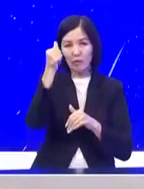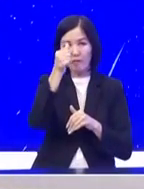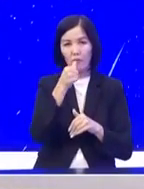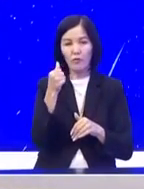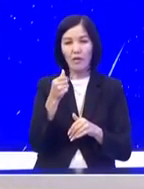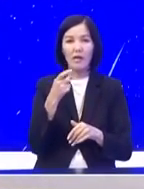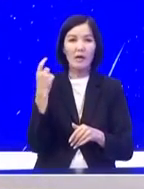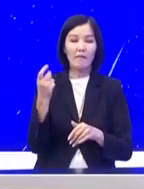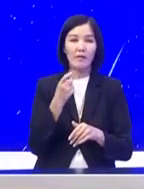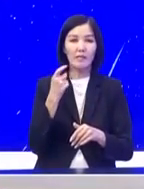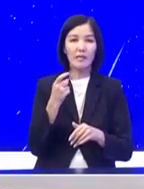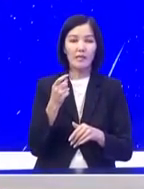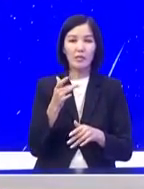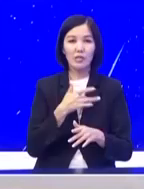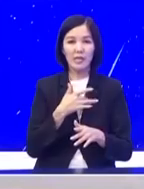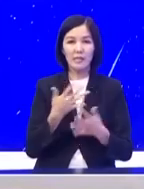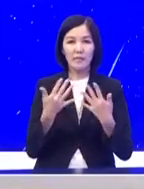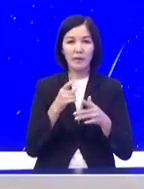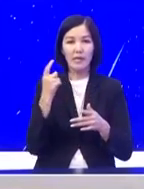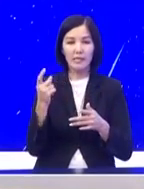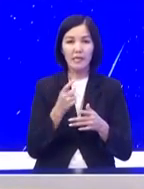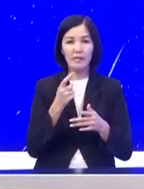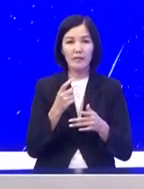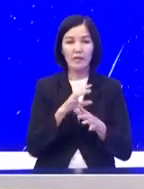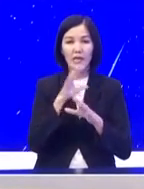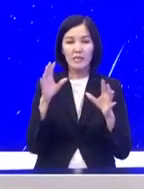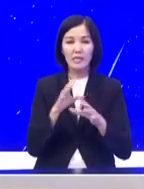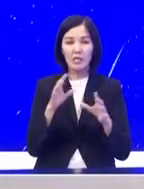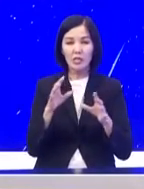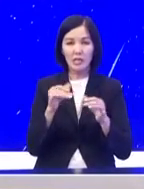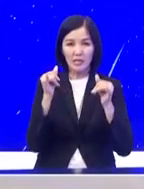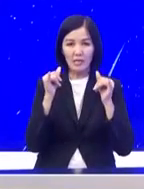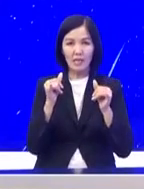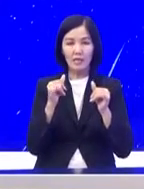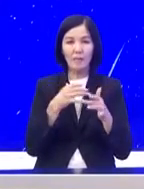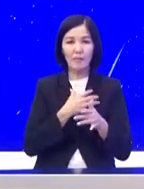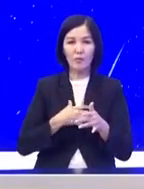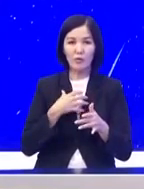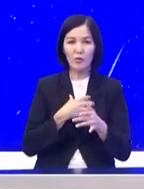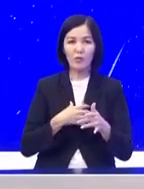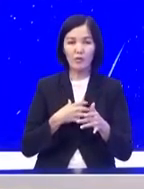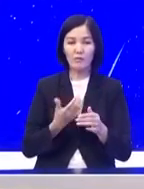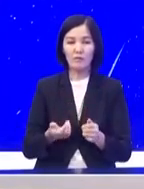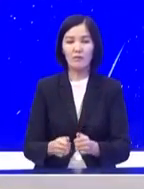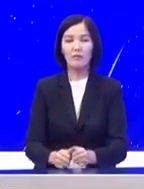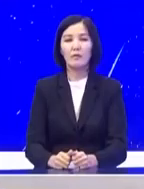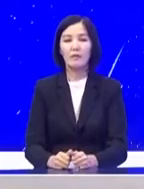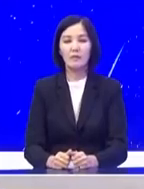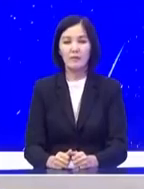года. Владельцам частных подворий стало не по карману содержание скота. Они бьют тревогу и делают нерадужные